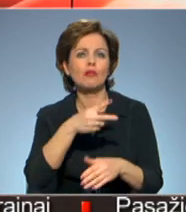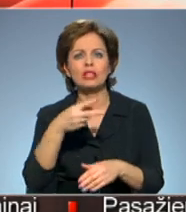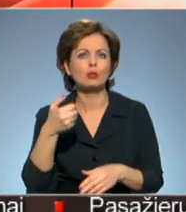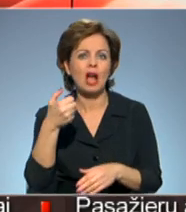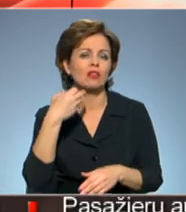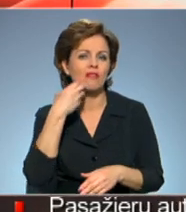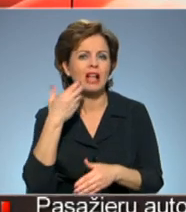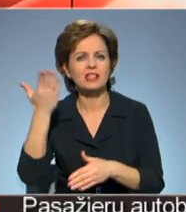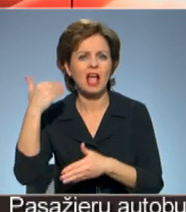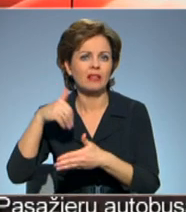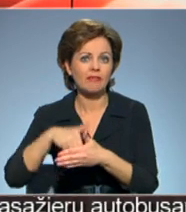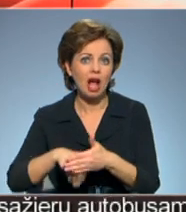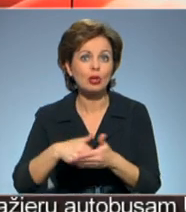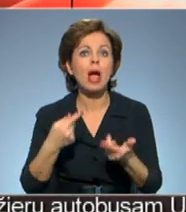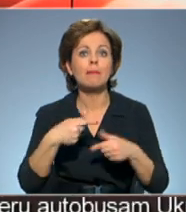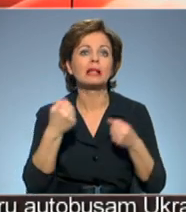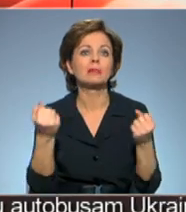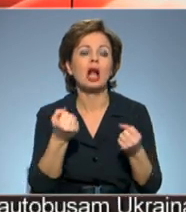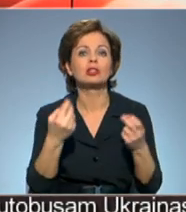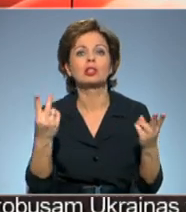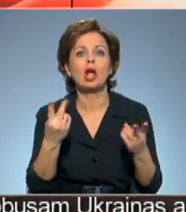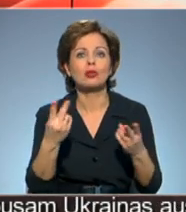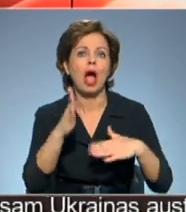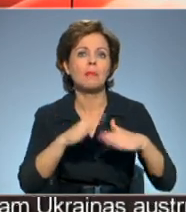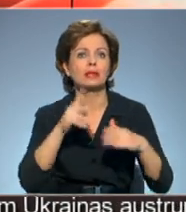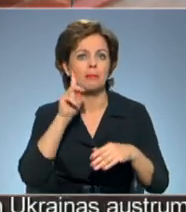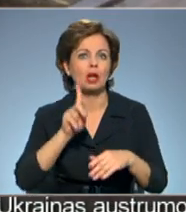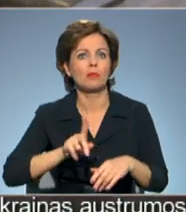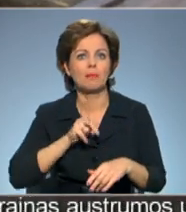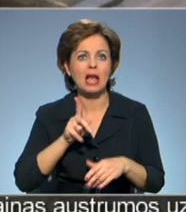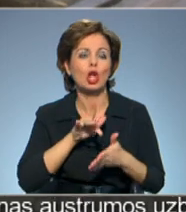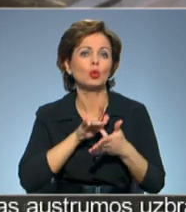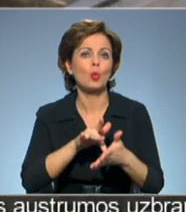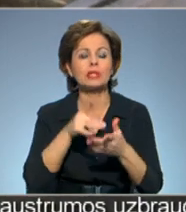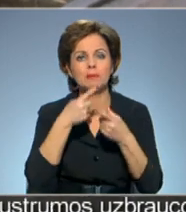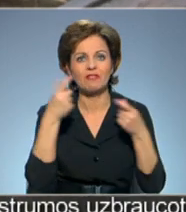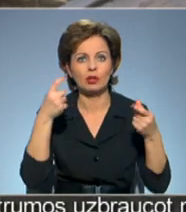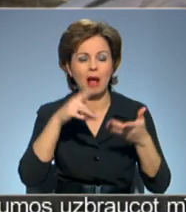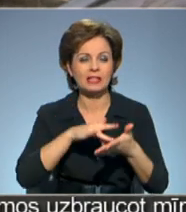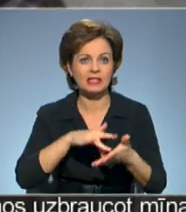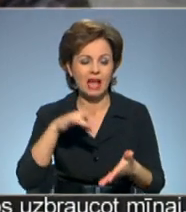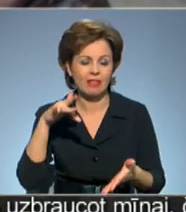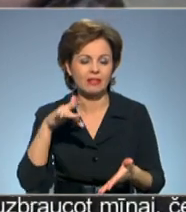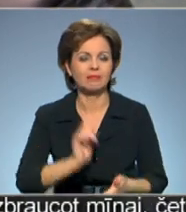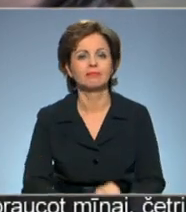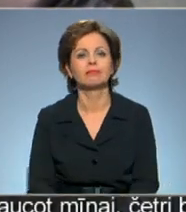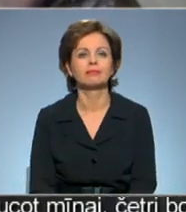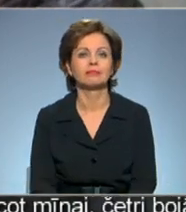turisma informācijas centrs par veicamo Skrundas televīziju. Un te var redzēt, teiksim, kāds ir